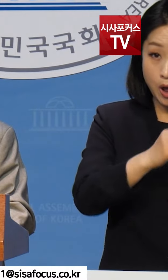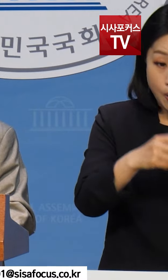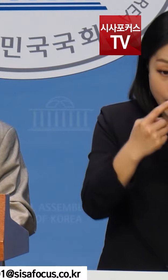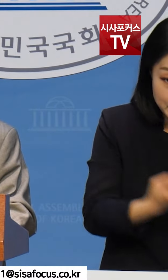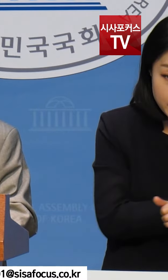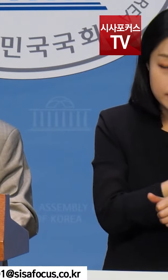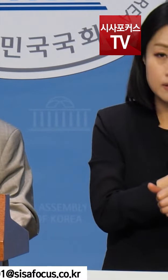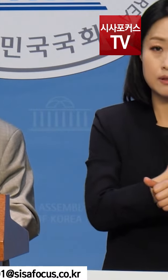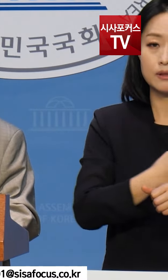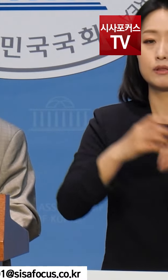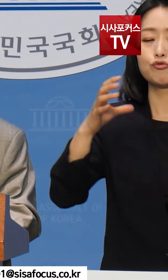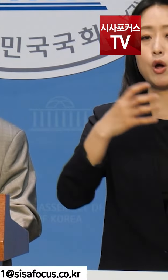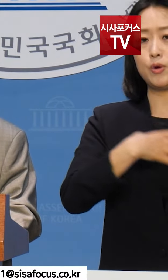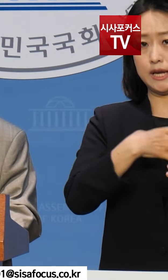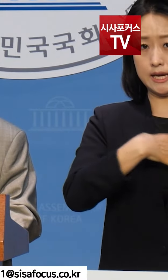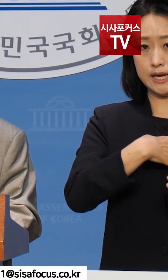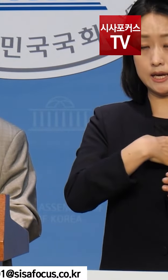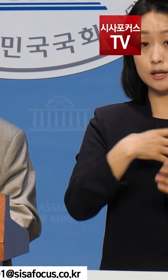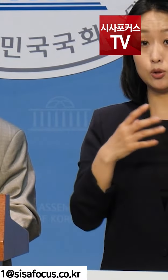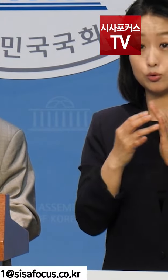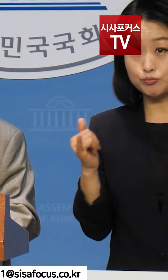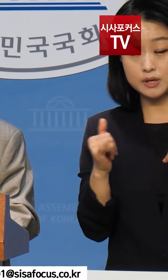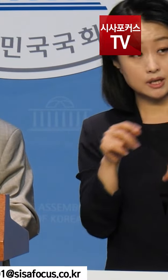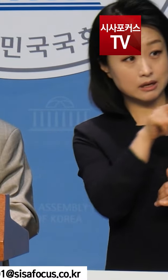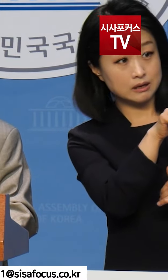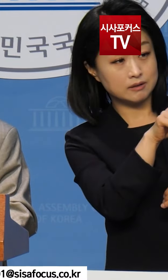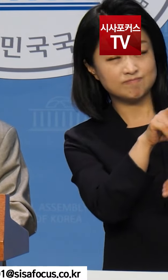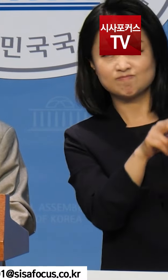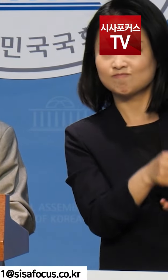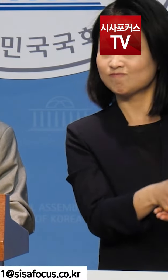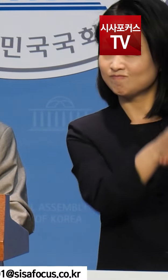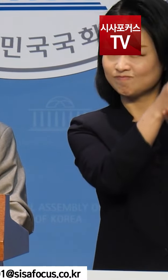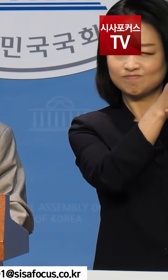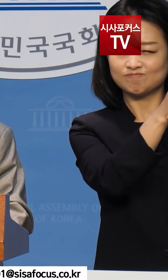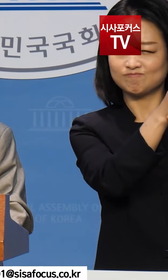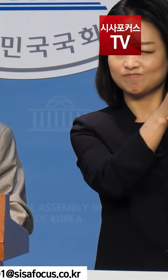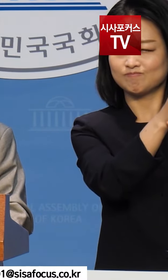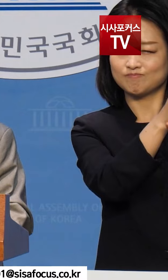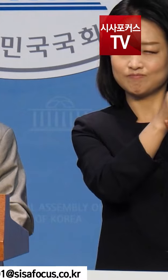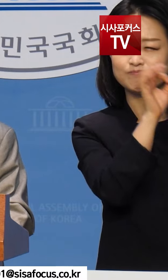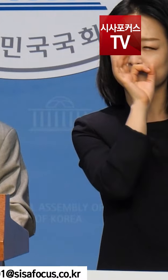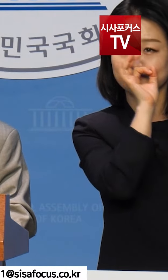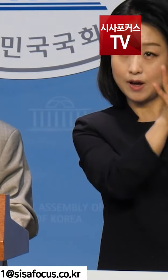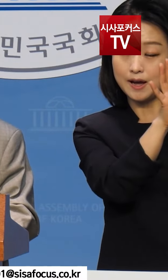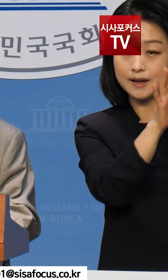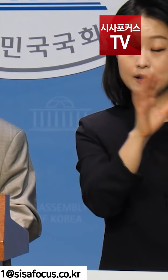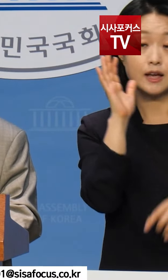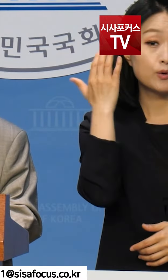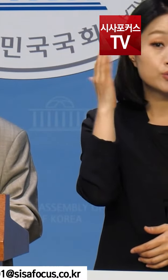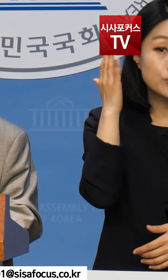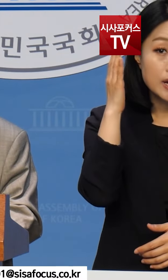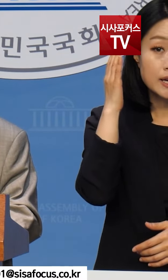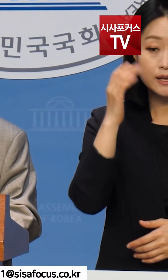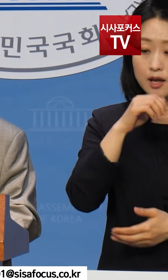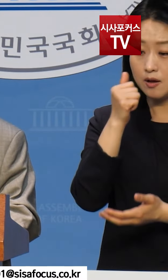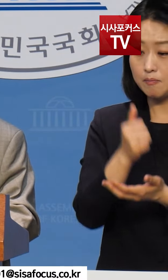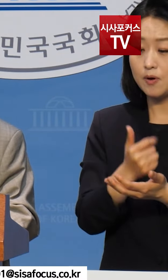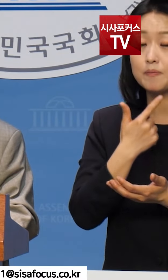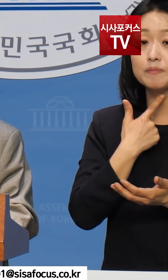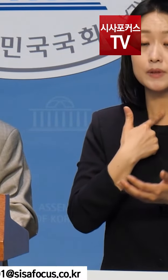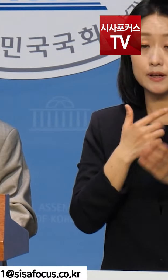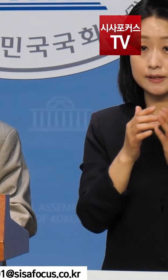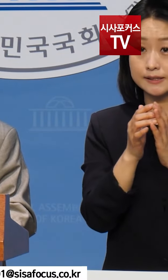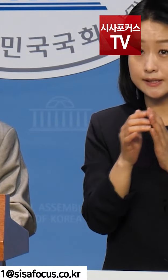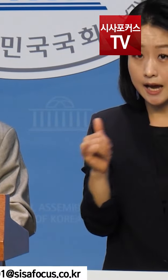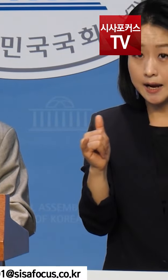되고 법조계를 향한 국민의 존경심도 무너지게 됩니다. 최근에는 범죄자를